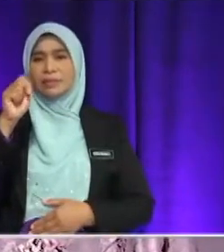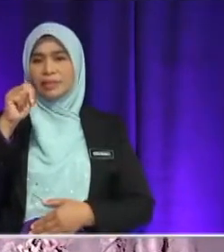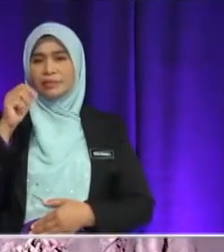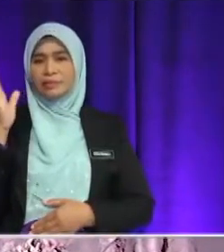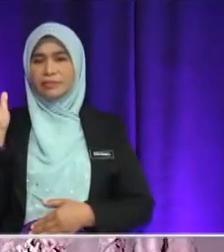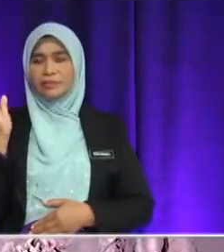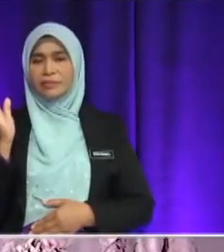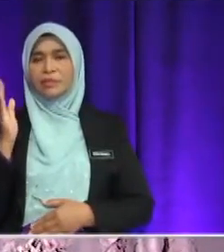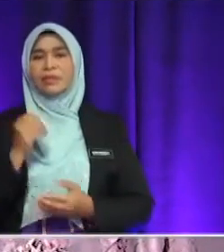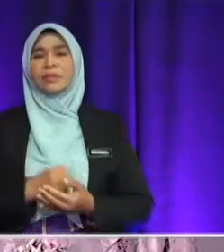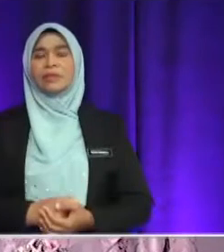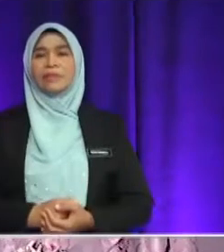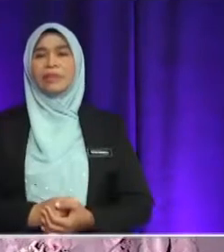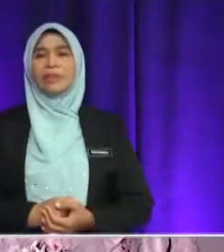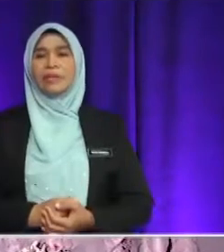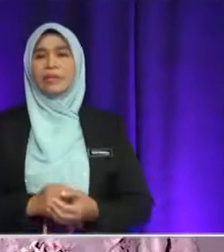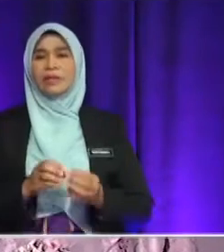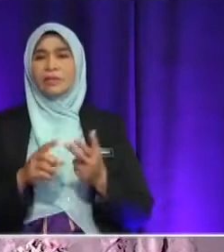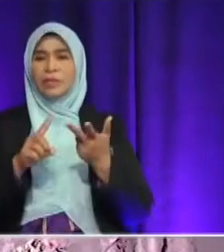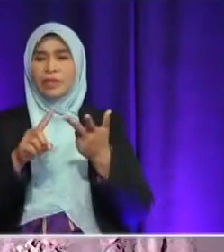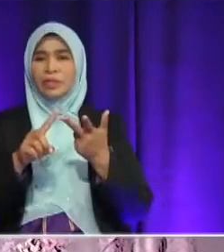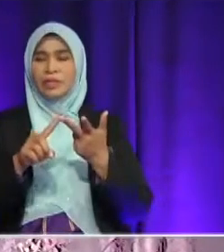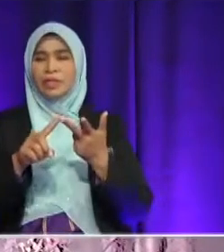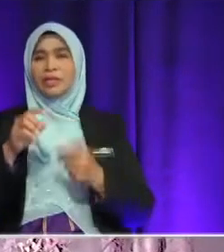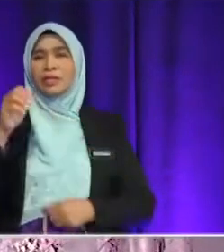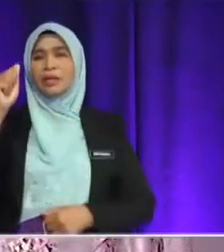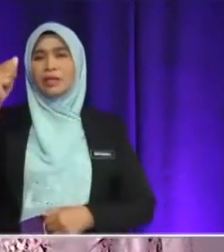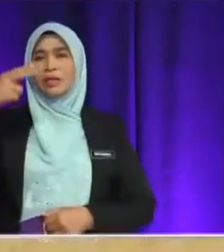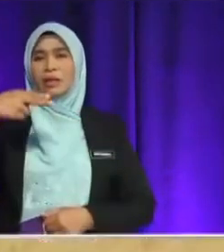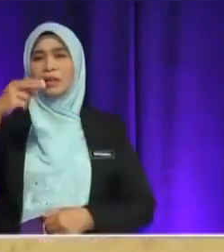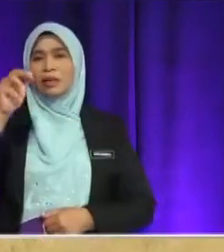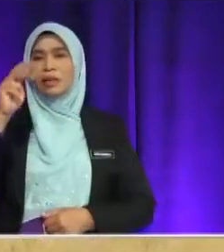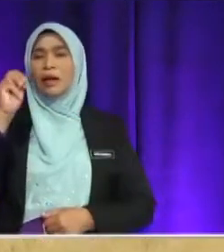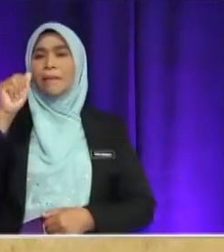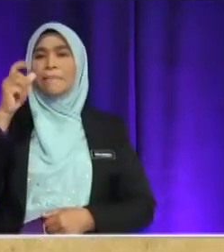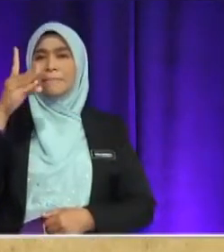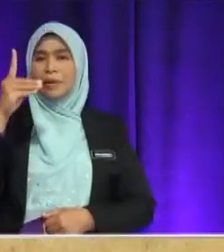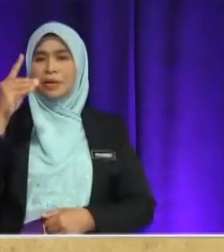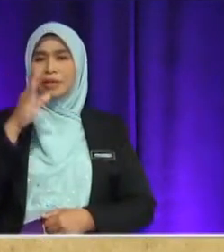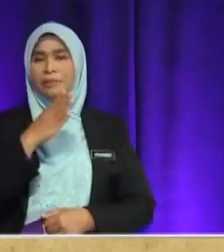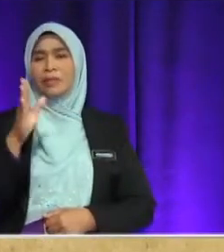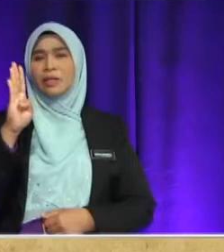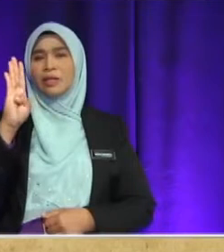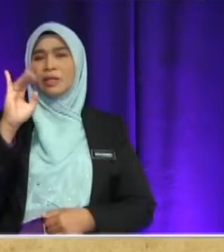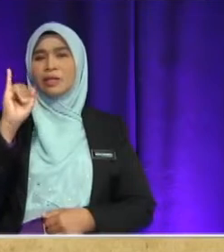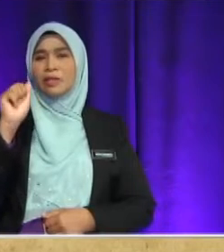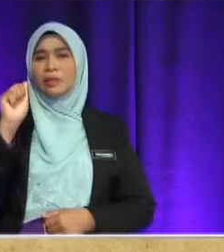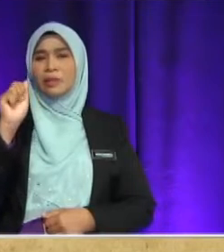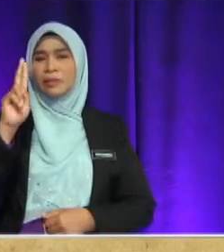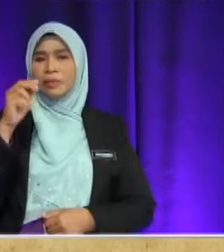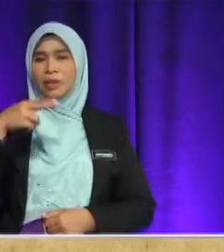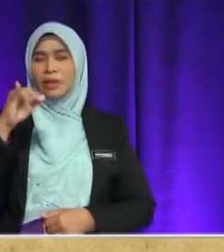adalah Ahmad bin Ibrahim inilah Permata permata bintang-bintang yang bersinar dalam